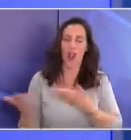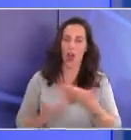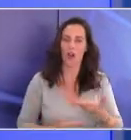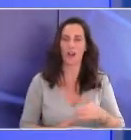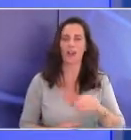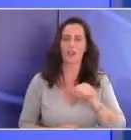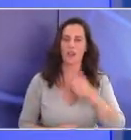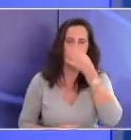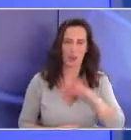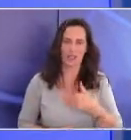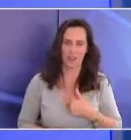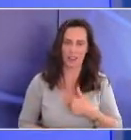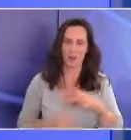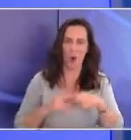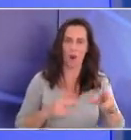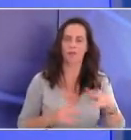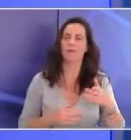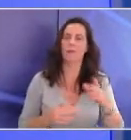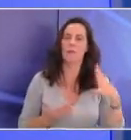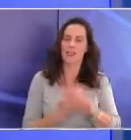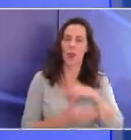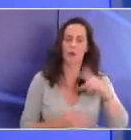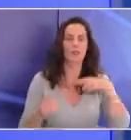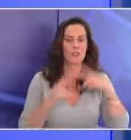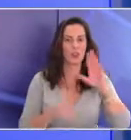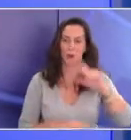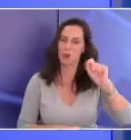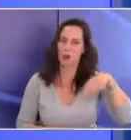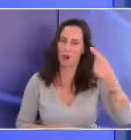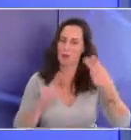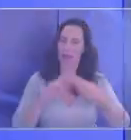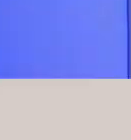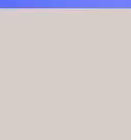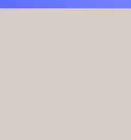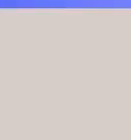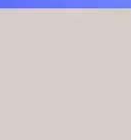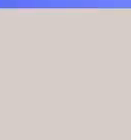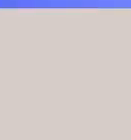שלנו, רועי ולד שעוזב אותנו. בהצלחה, רועי. אנחנו נפגשים כאן גם בשבוע הבא, להתראות.